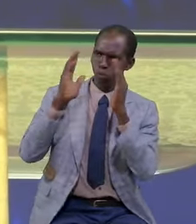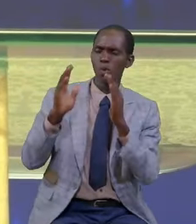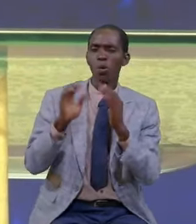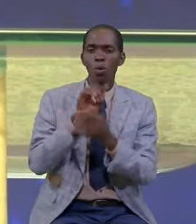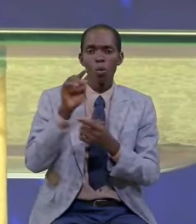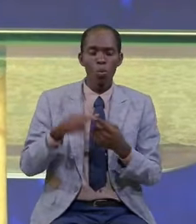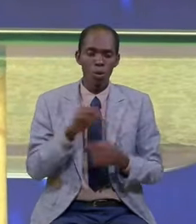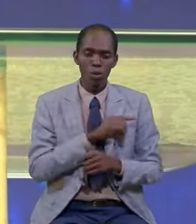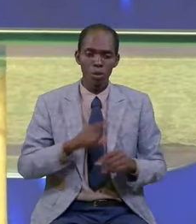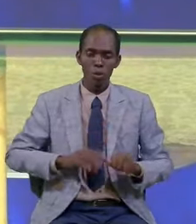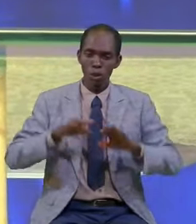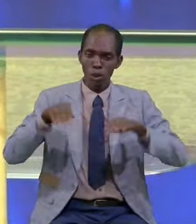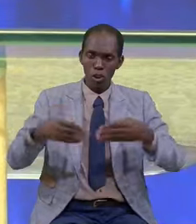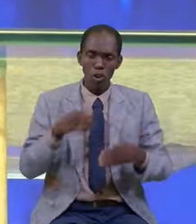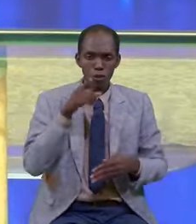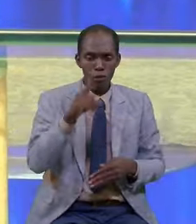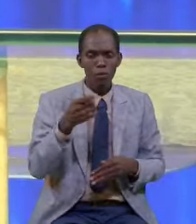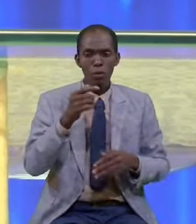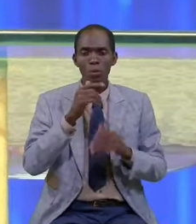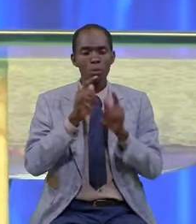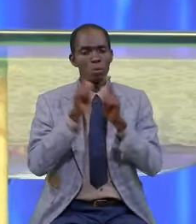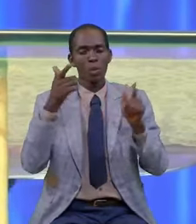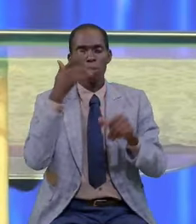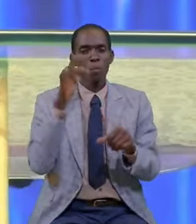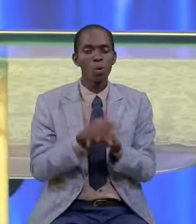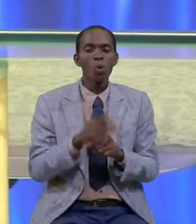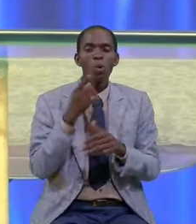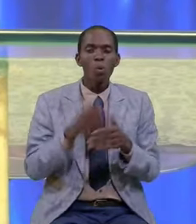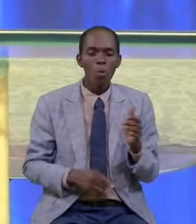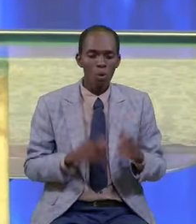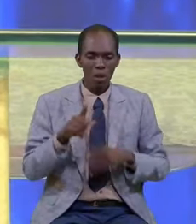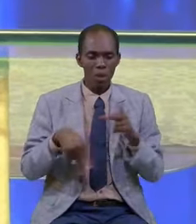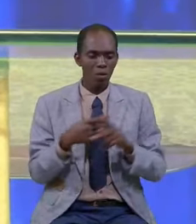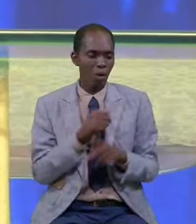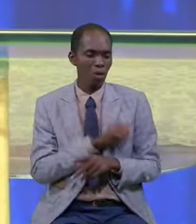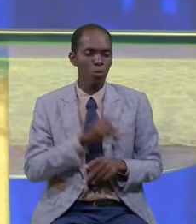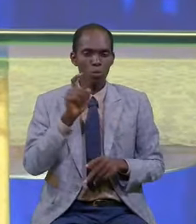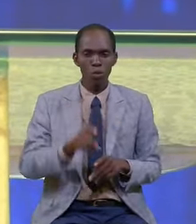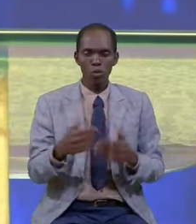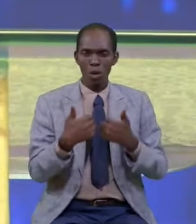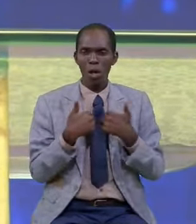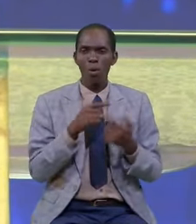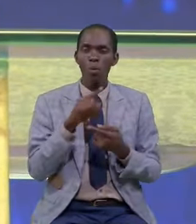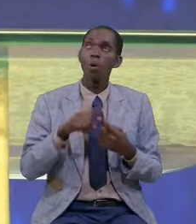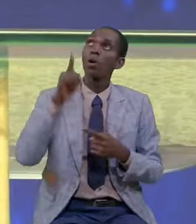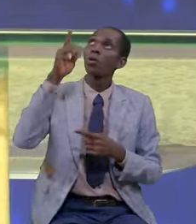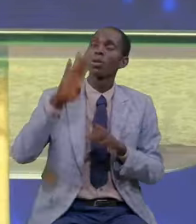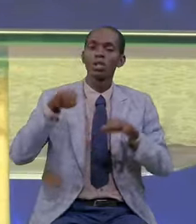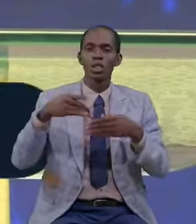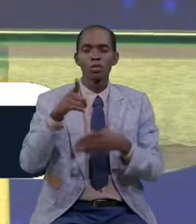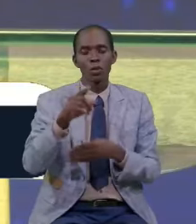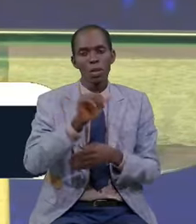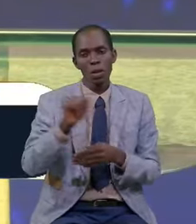donne une promesse? Quelle doit être la disposition de votre esprit quand le Dieu Tout-Puissant vous donne une promesse selon